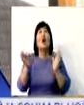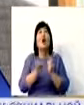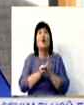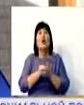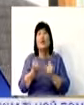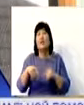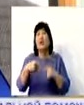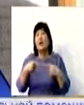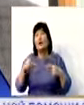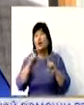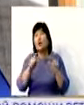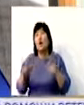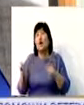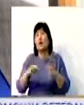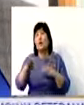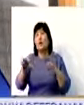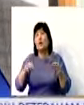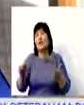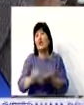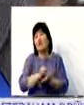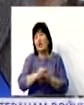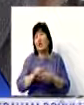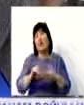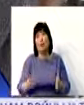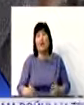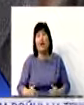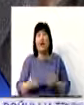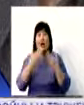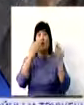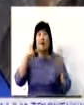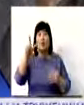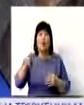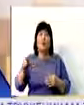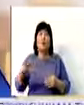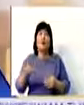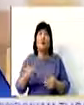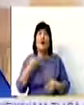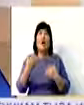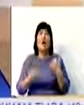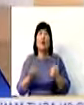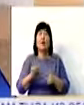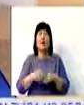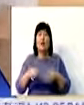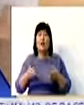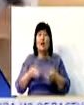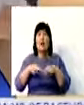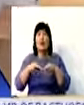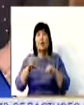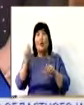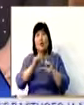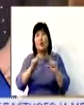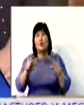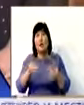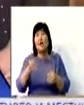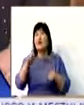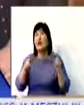В ряде школ уже готова проектно-сметная документация. Народные избранники выразили обеспокоенность и подъездными дорогами к учебным заведениям.